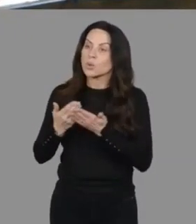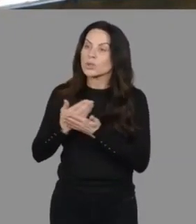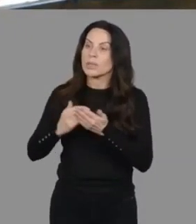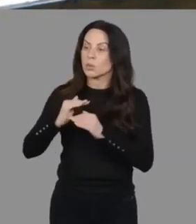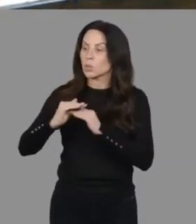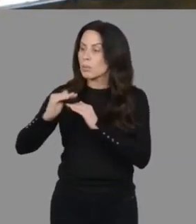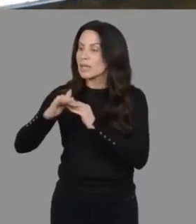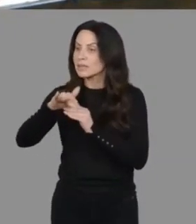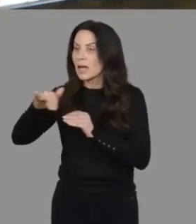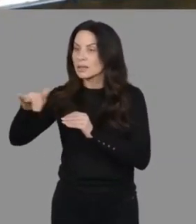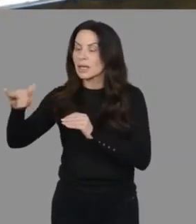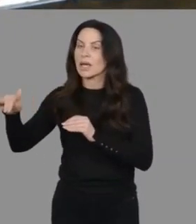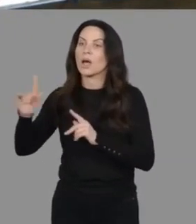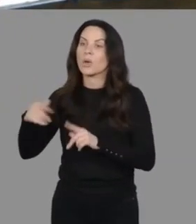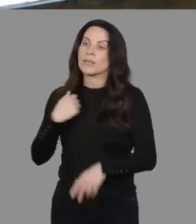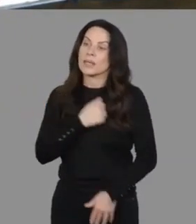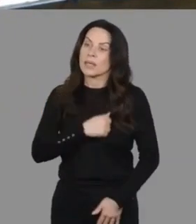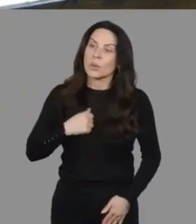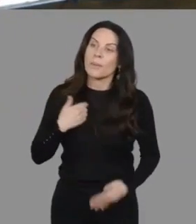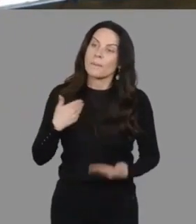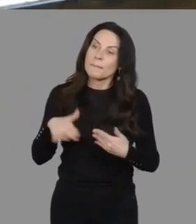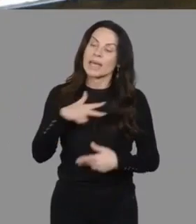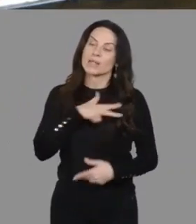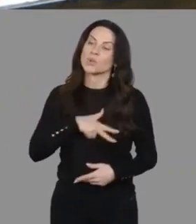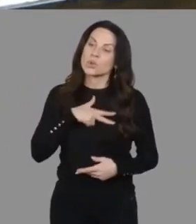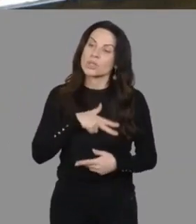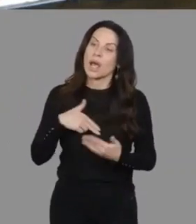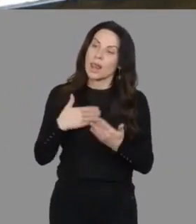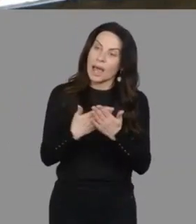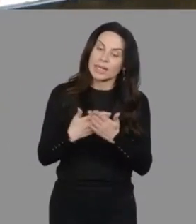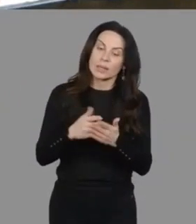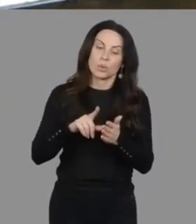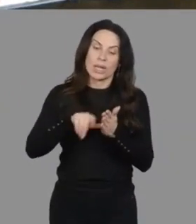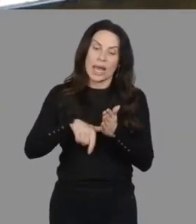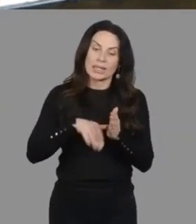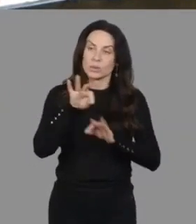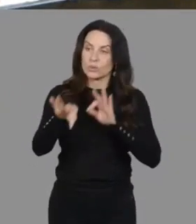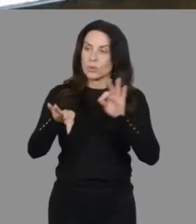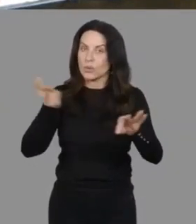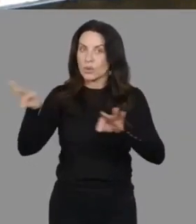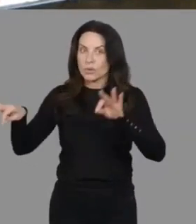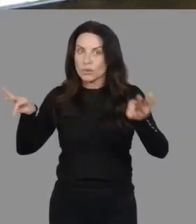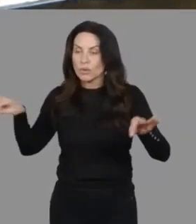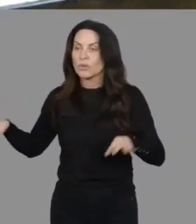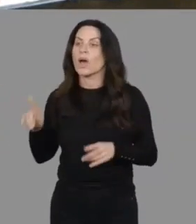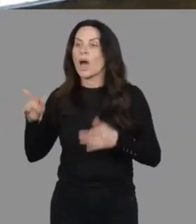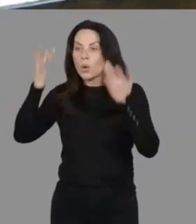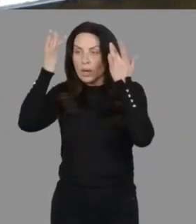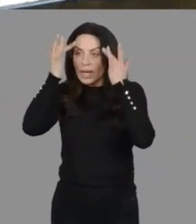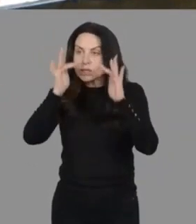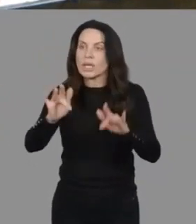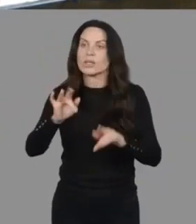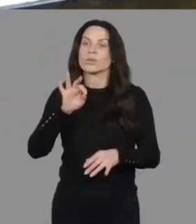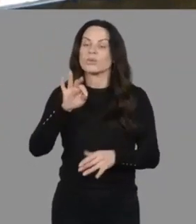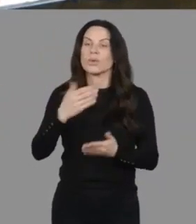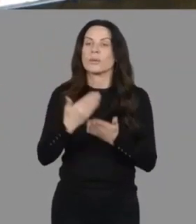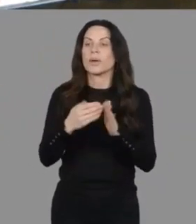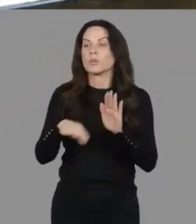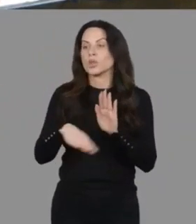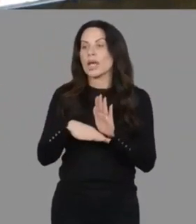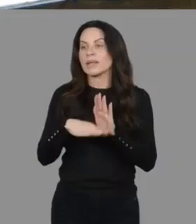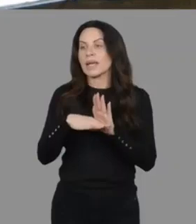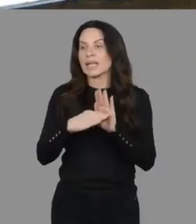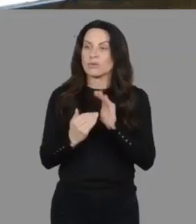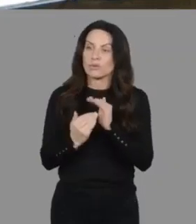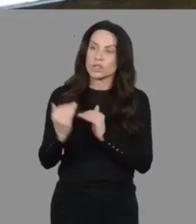dafür gesorgt, dass es mehr soziale Angebote und Leistungen in dieser Stadt gibt, dass es eine Erstattung geben wird angesichts der